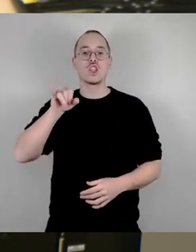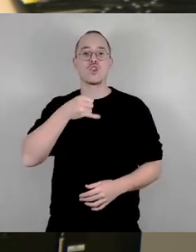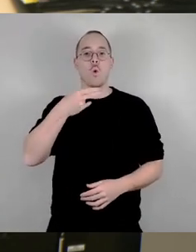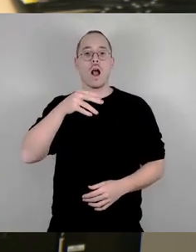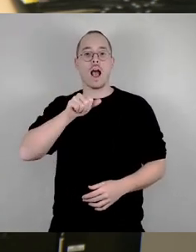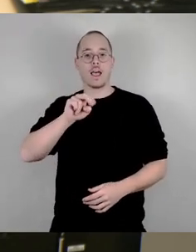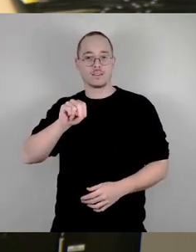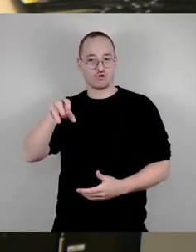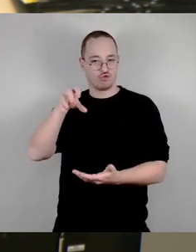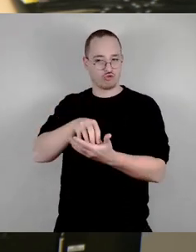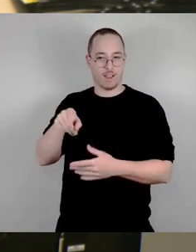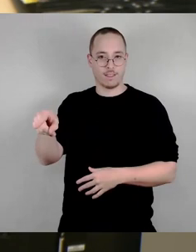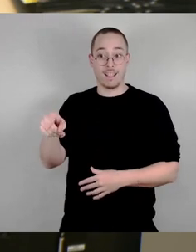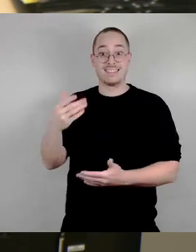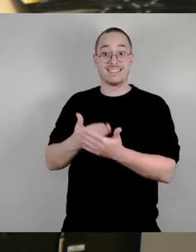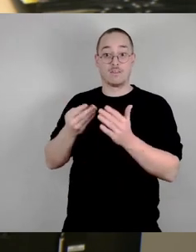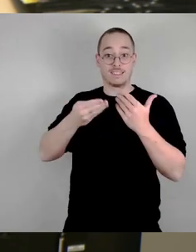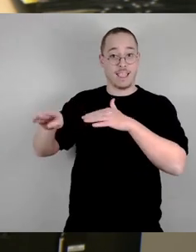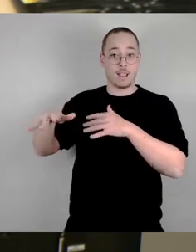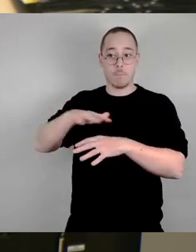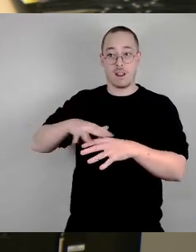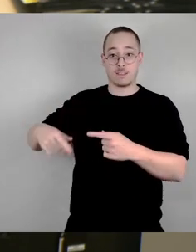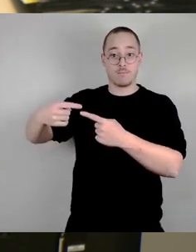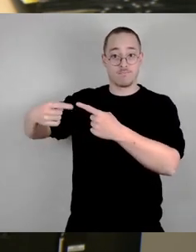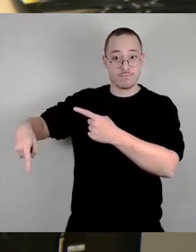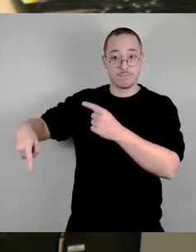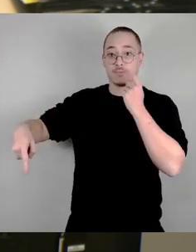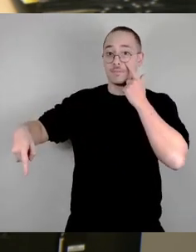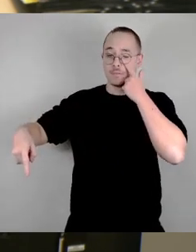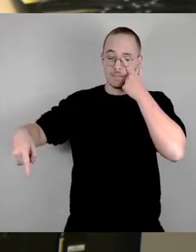die Erarbeitung des jetzt vorliegenden Skate-Entwicklungskonzeptes.